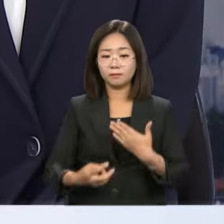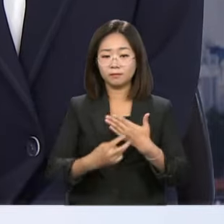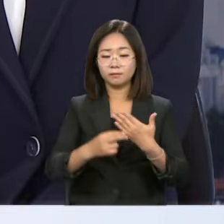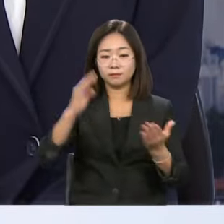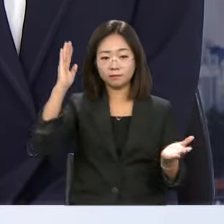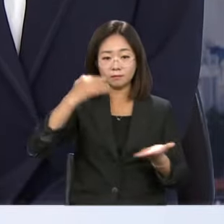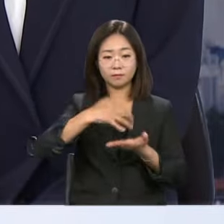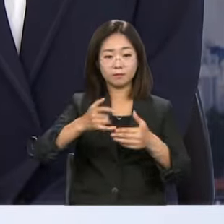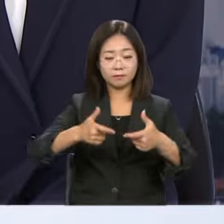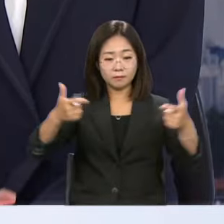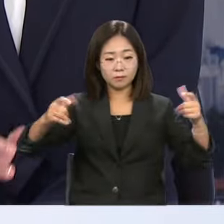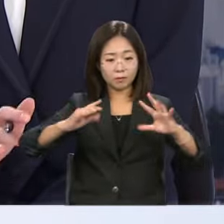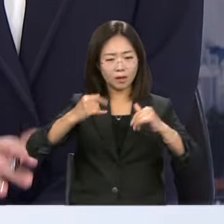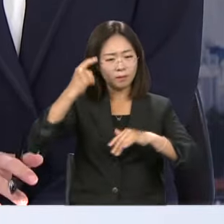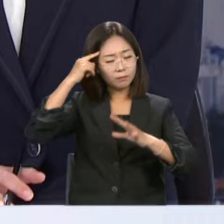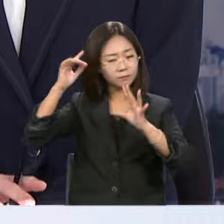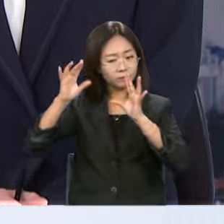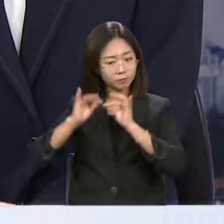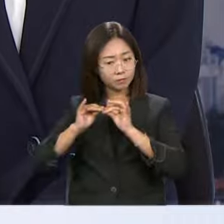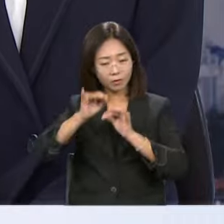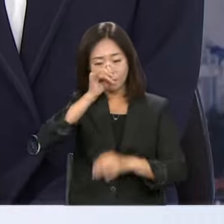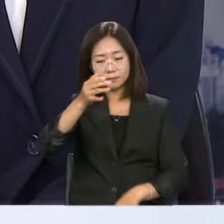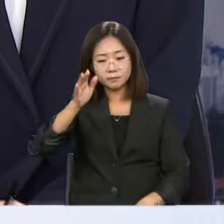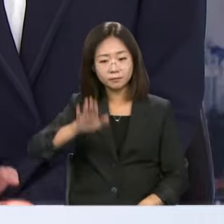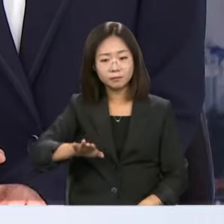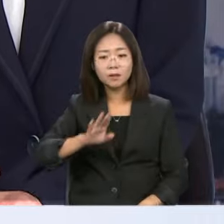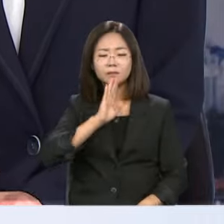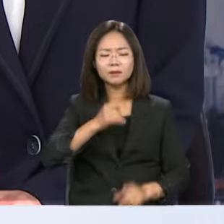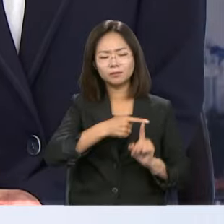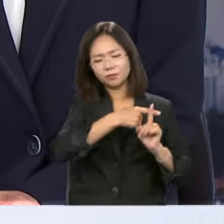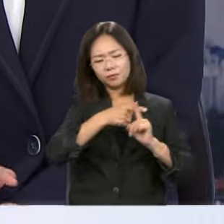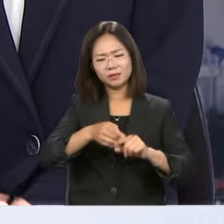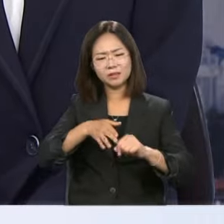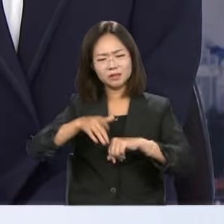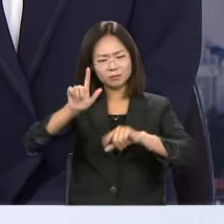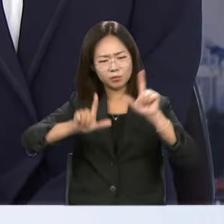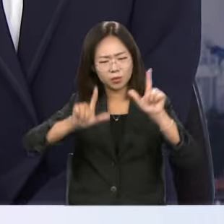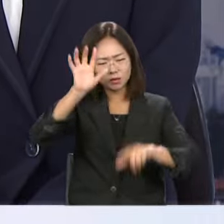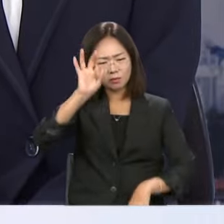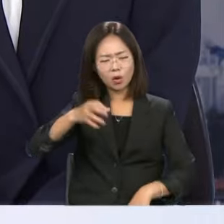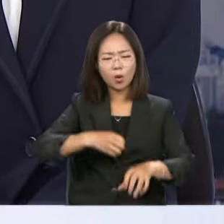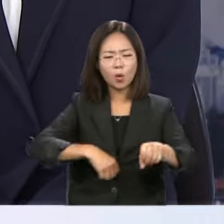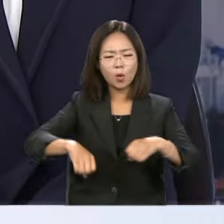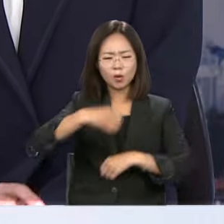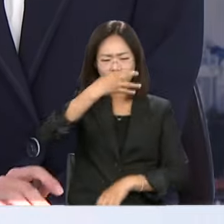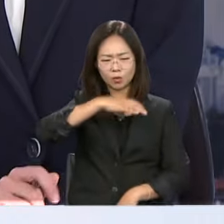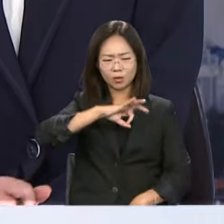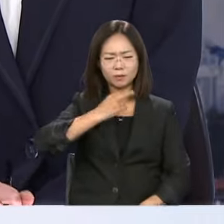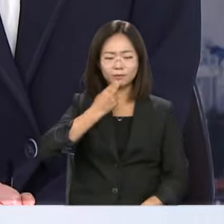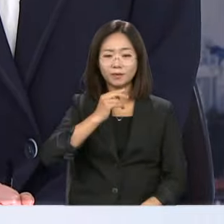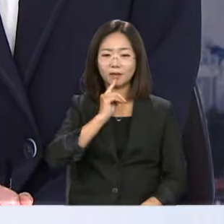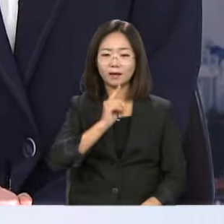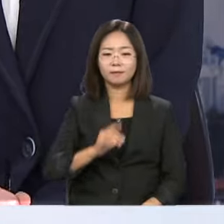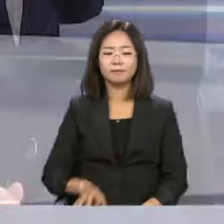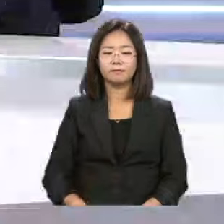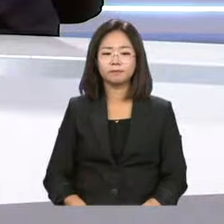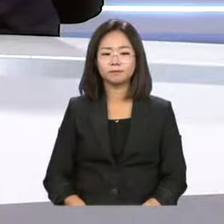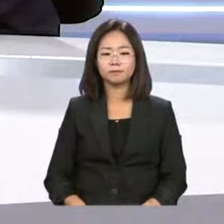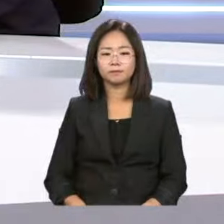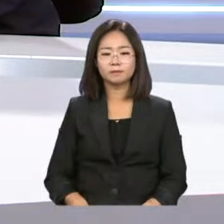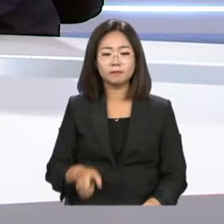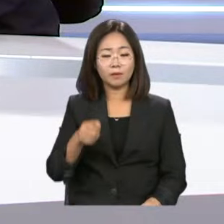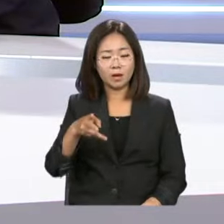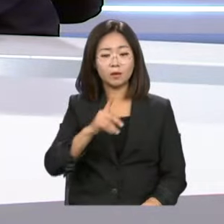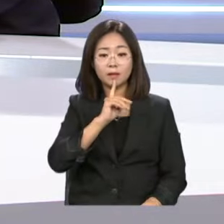문제의 경우 국민 여론이 찬성 쪽에 있었지만 너무 밀어붙이는 모습이 오히려 크게 반감을 샀다는 겁니다네 그리고